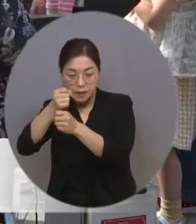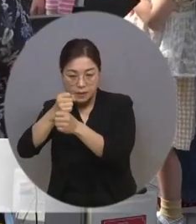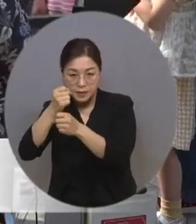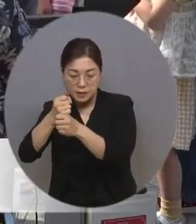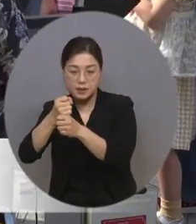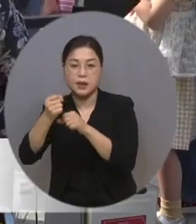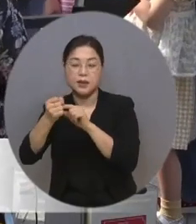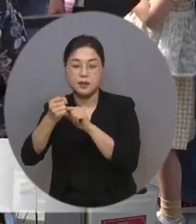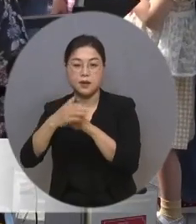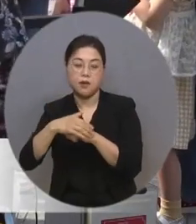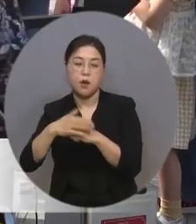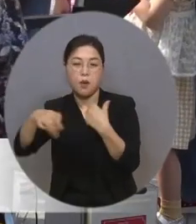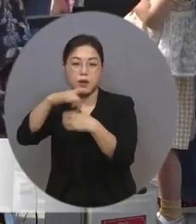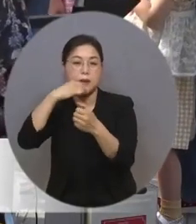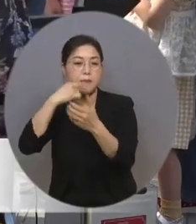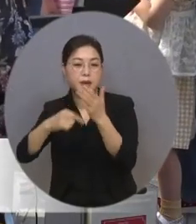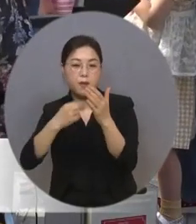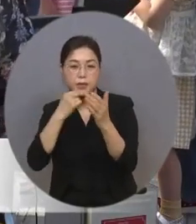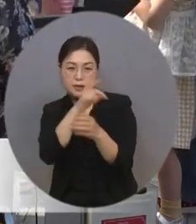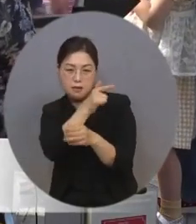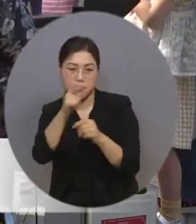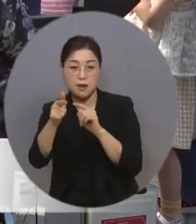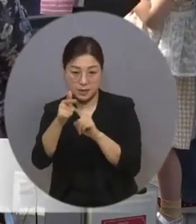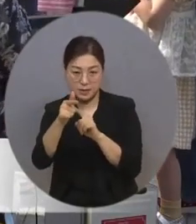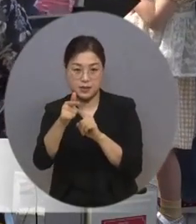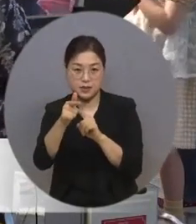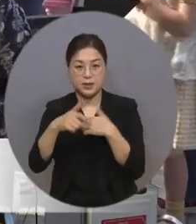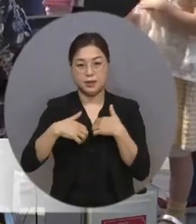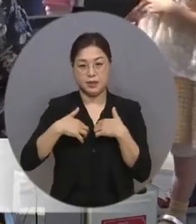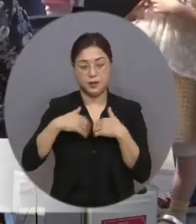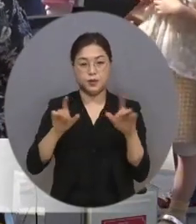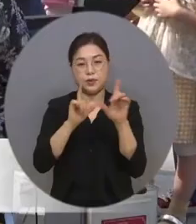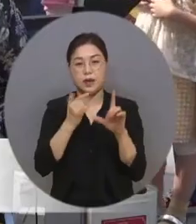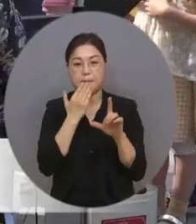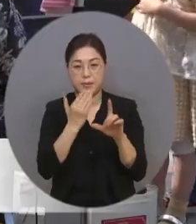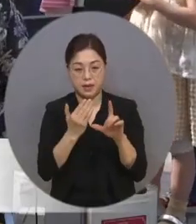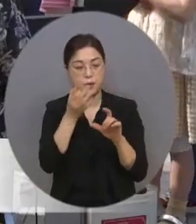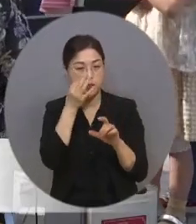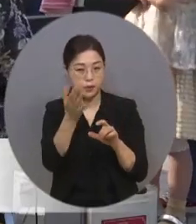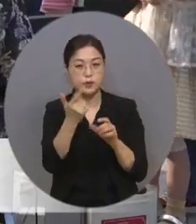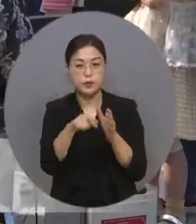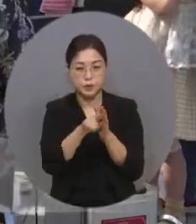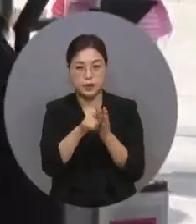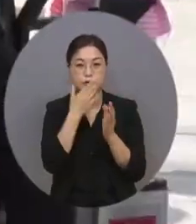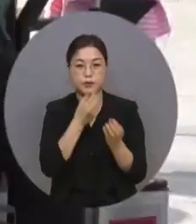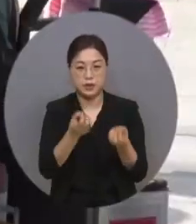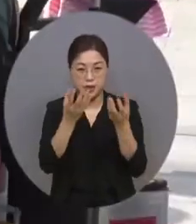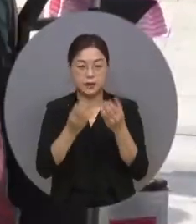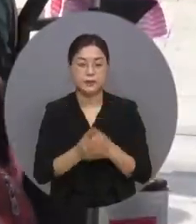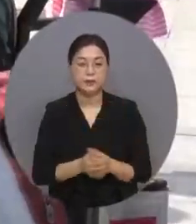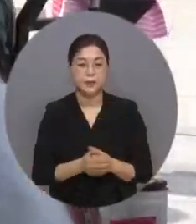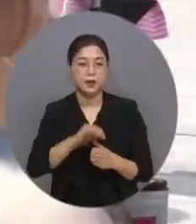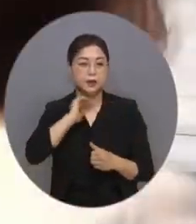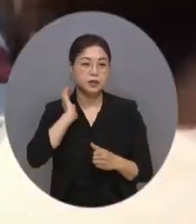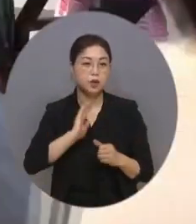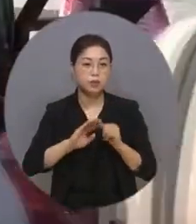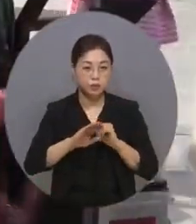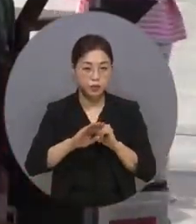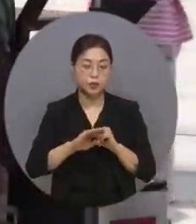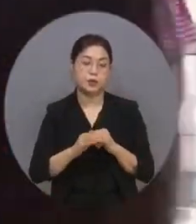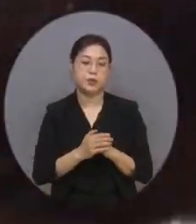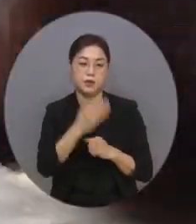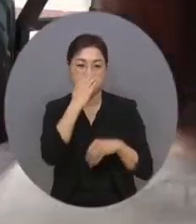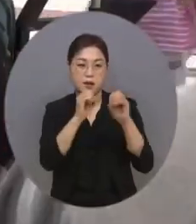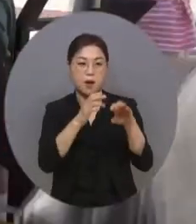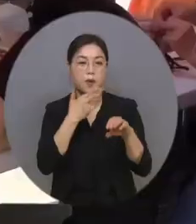이런 걸로도 충분히 즐기고 생활할 수 있다는 것을 보여주기 위한 축제예요. 의정부 제로웨이스트 가게